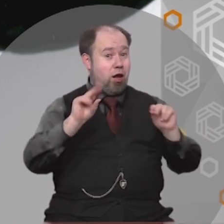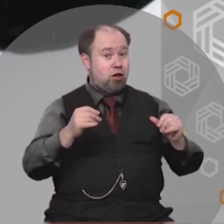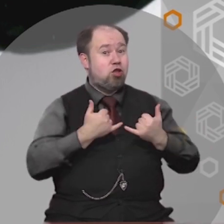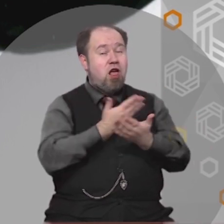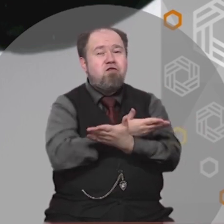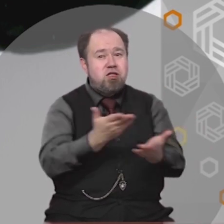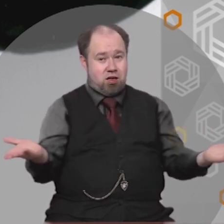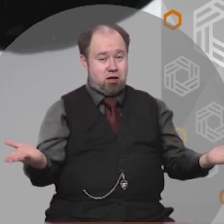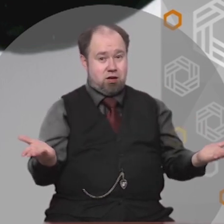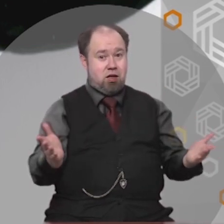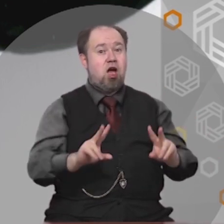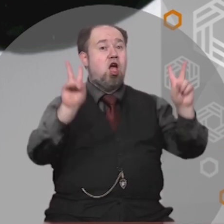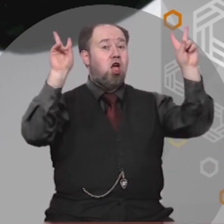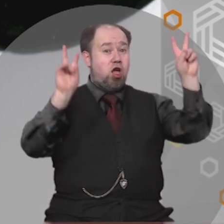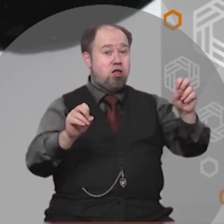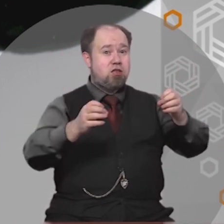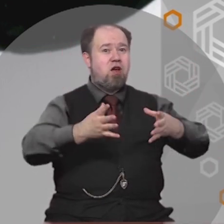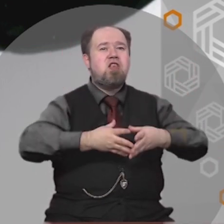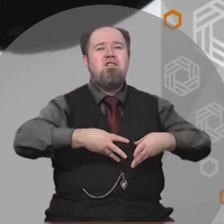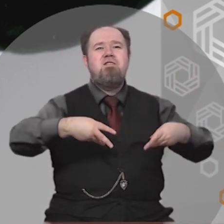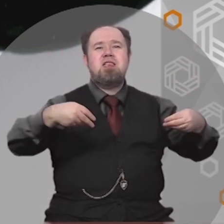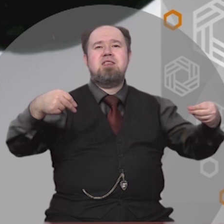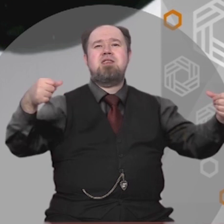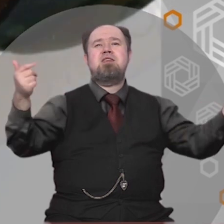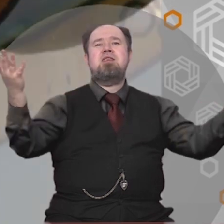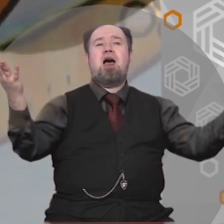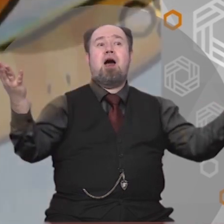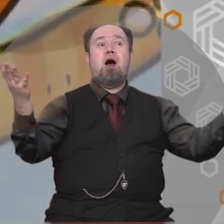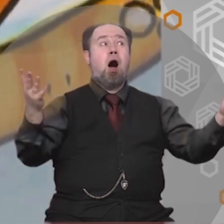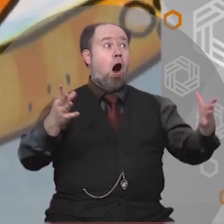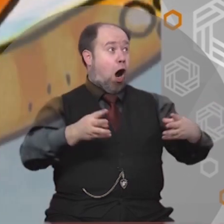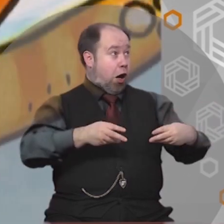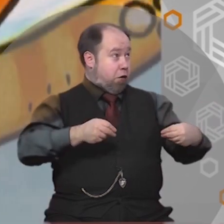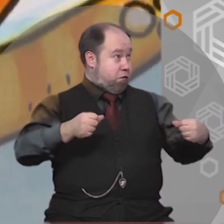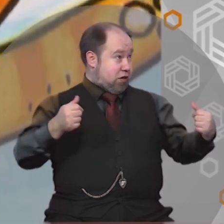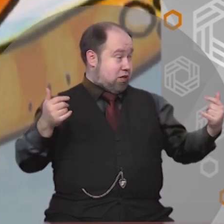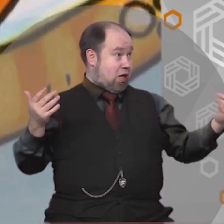счастье, оно для всех. И называется оно весна. Весна?